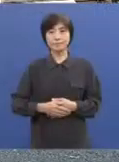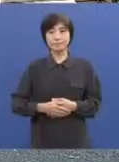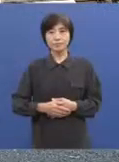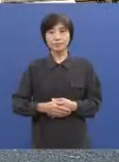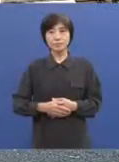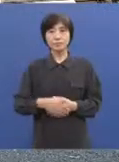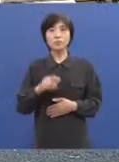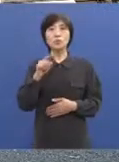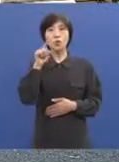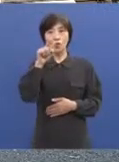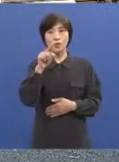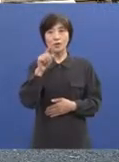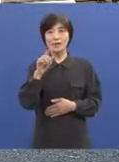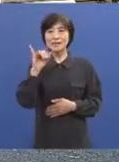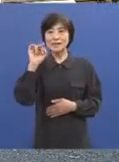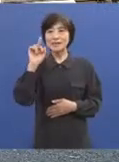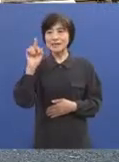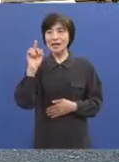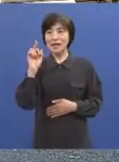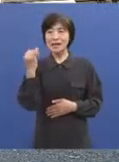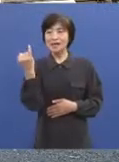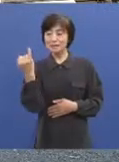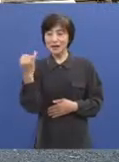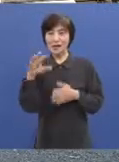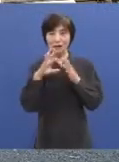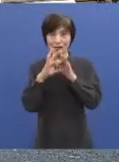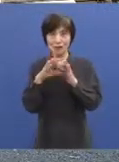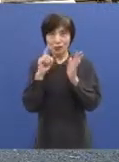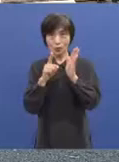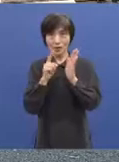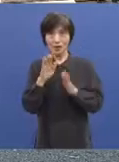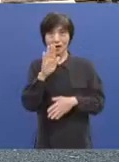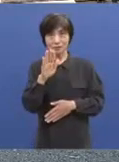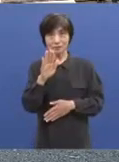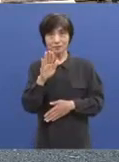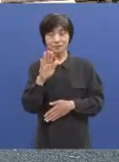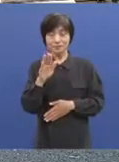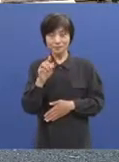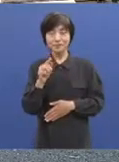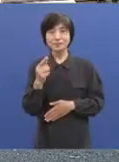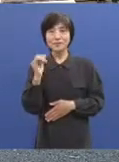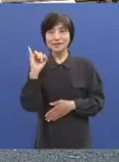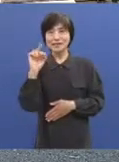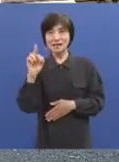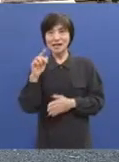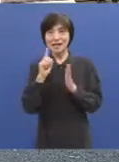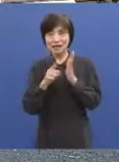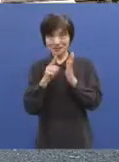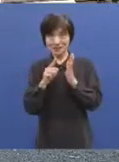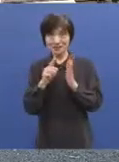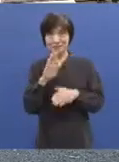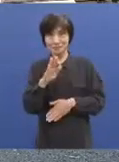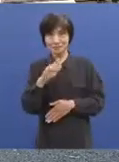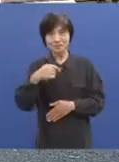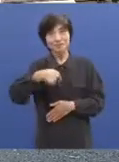向こうに伊勢姫ゆかりのお寺があるんですよね。 そうですね、伊勢寺ですね。 はい、やってみてもいいですか。 行きましょう。